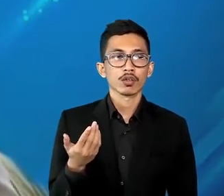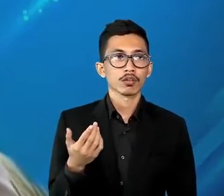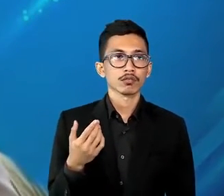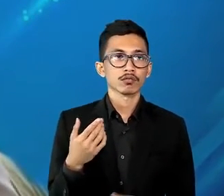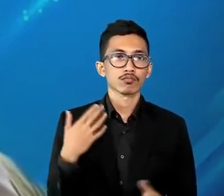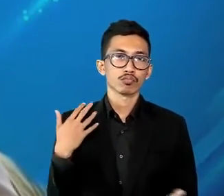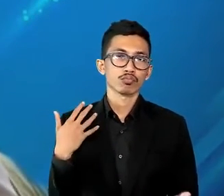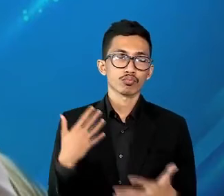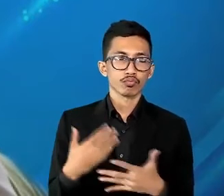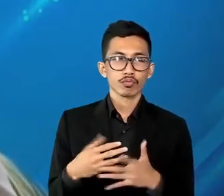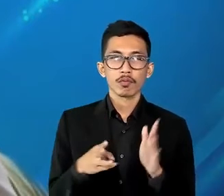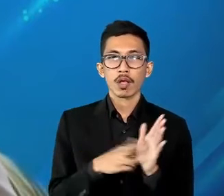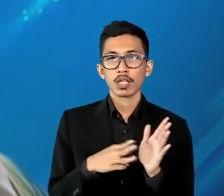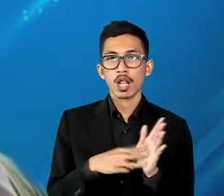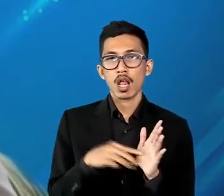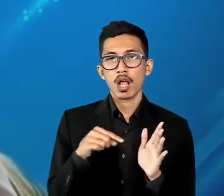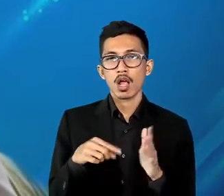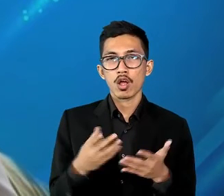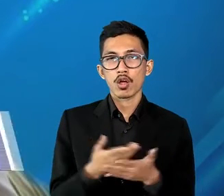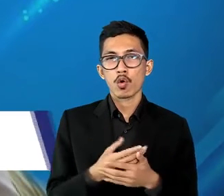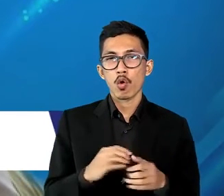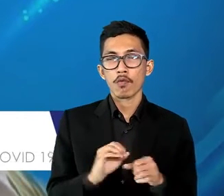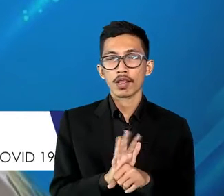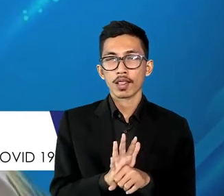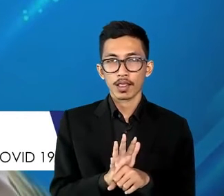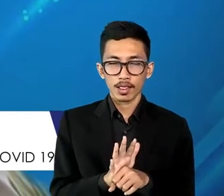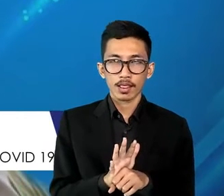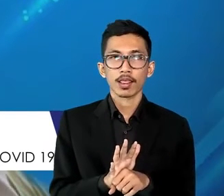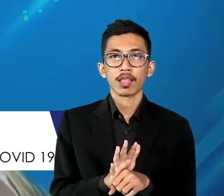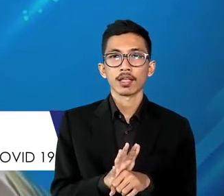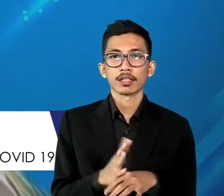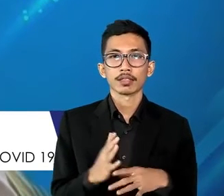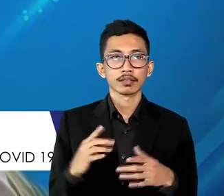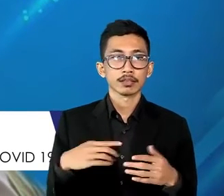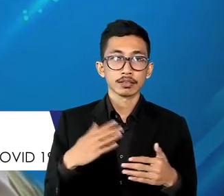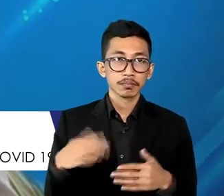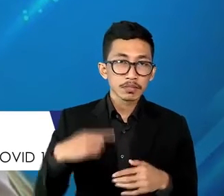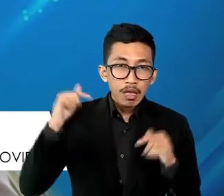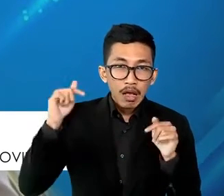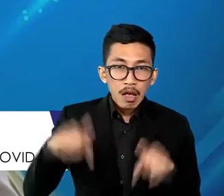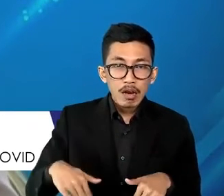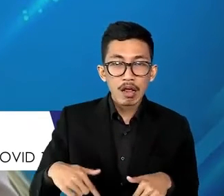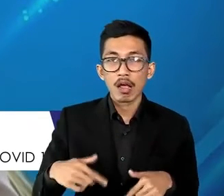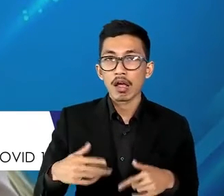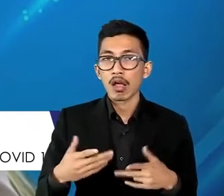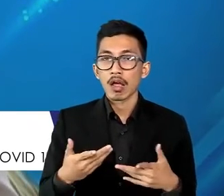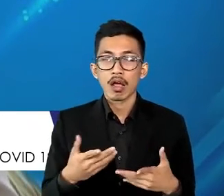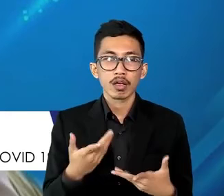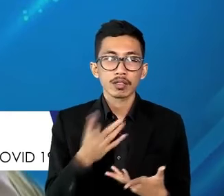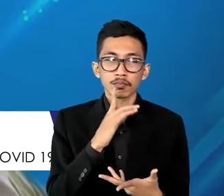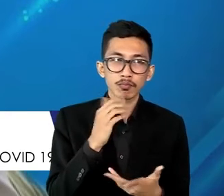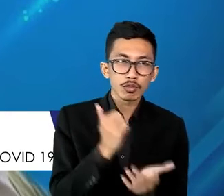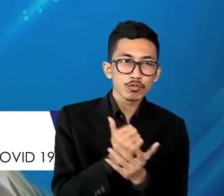mengalami masalah COVID ini dan sampai hari ini tidak ada satu orang pun yang bisa